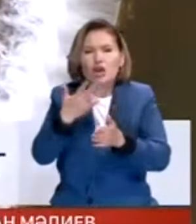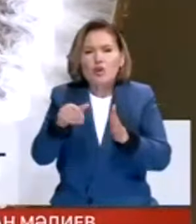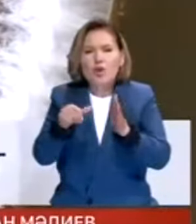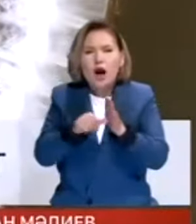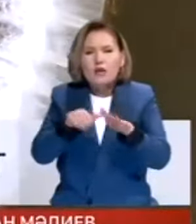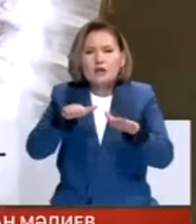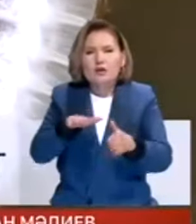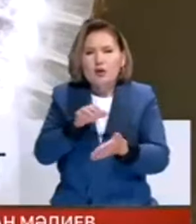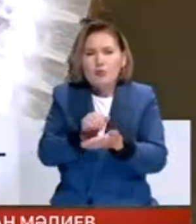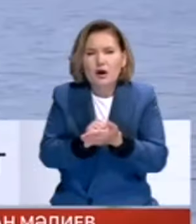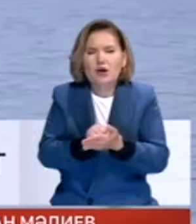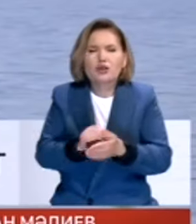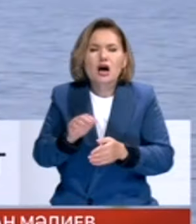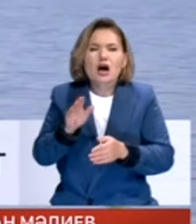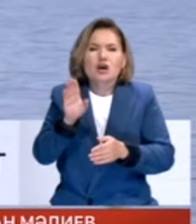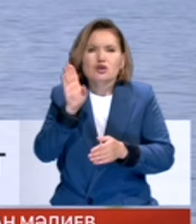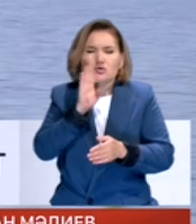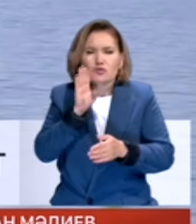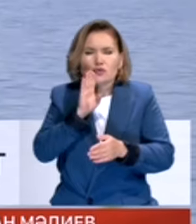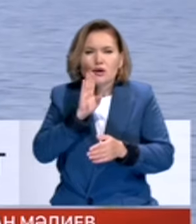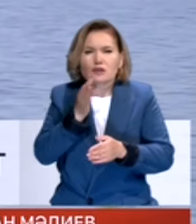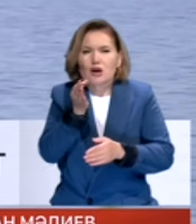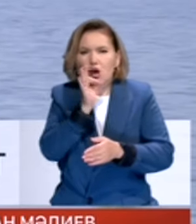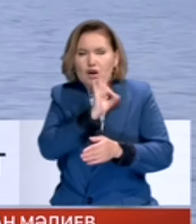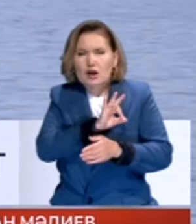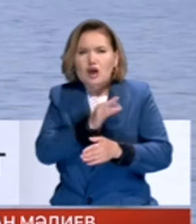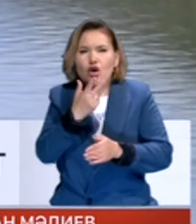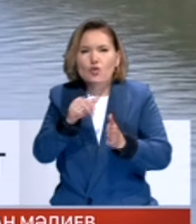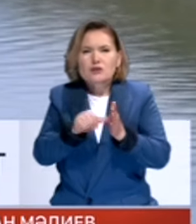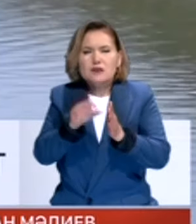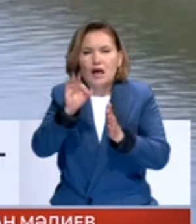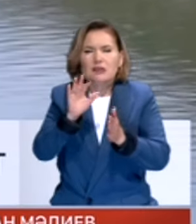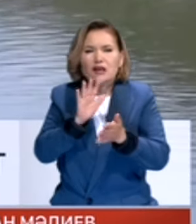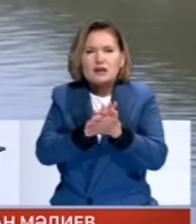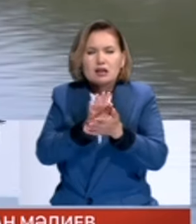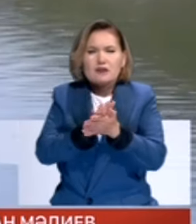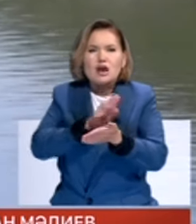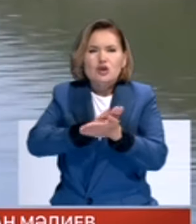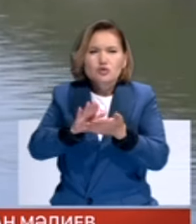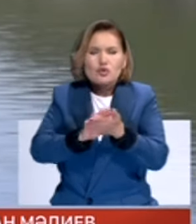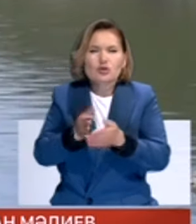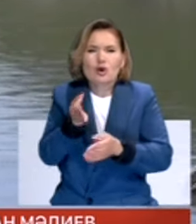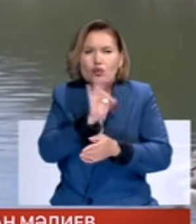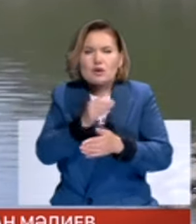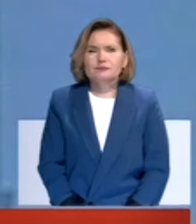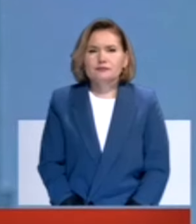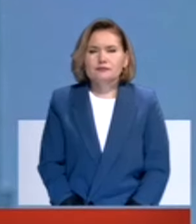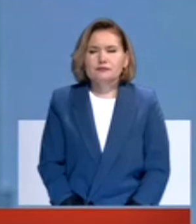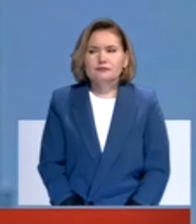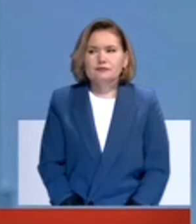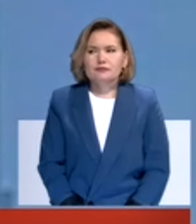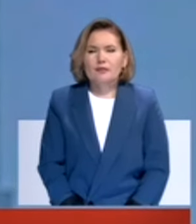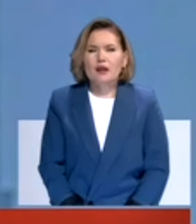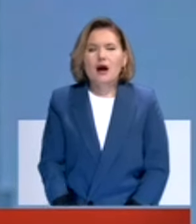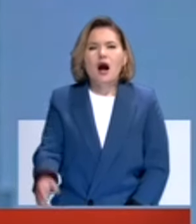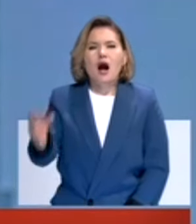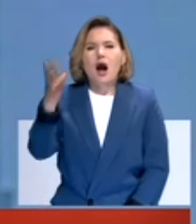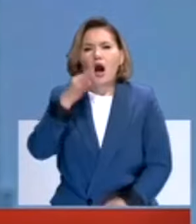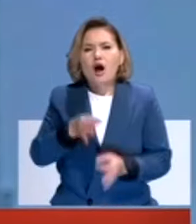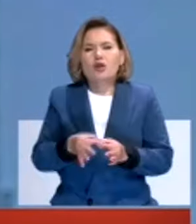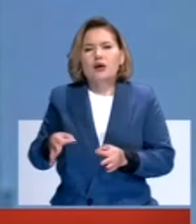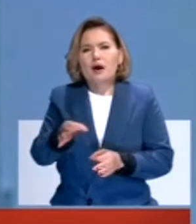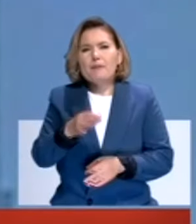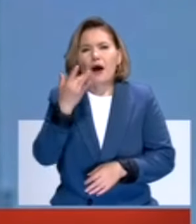Яғни елде қолданылған судың 36% өңделеді. Динара Жарқынбек, Қазақстан ұлттық телеарнасы. Алматы